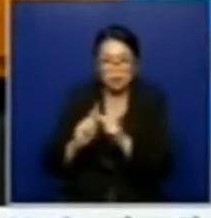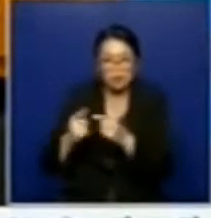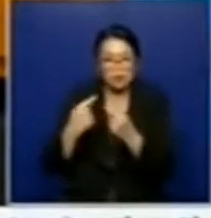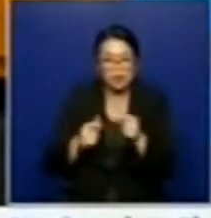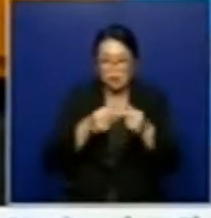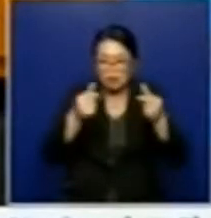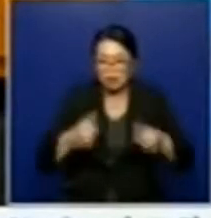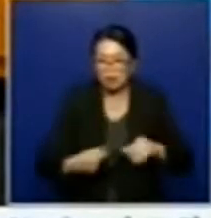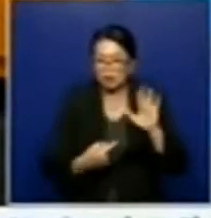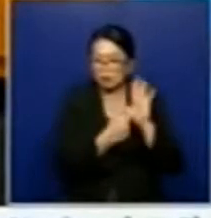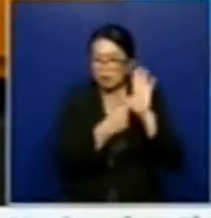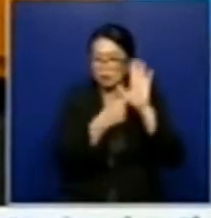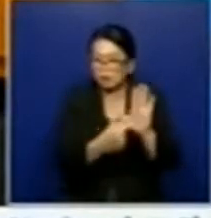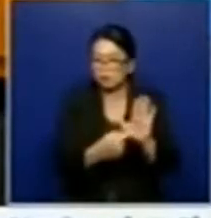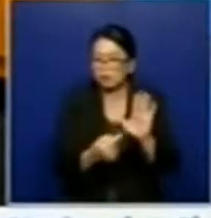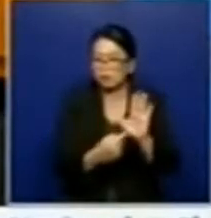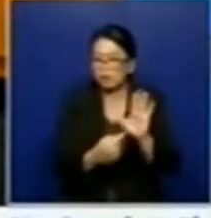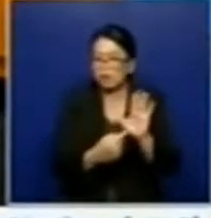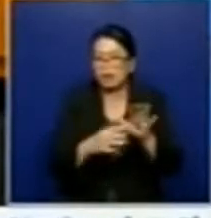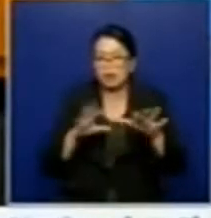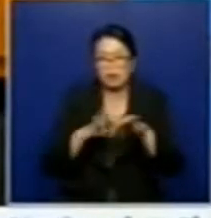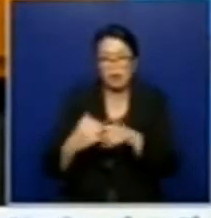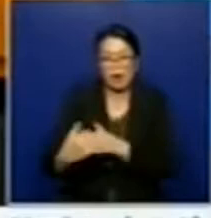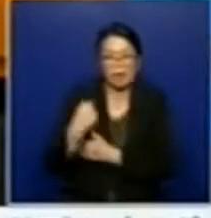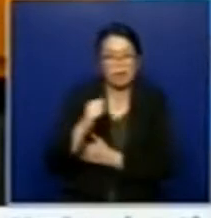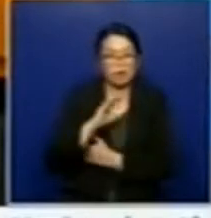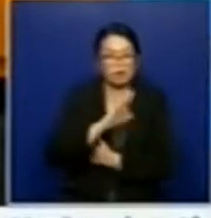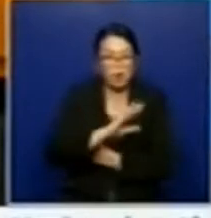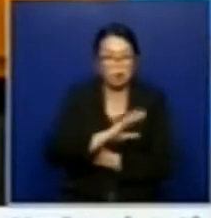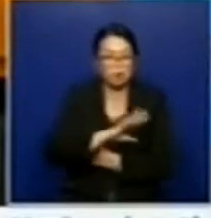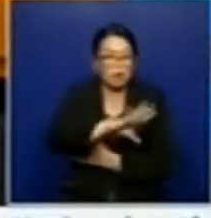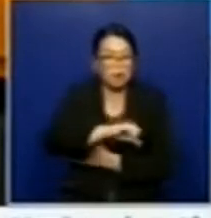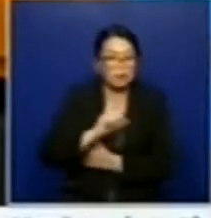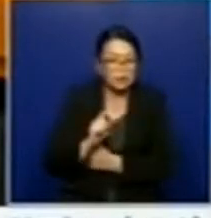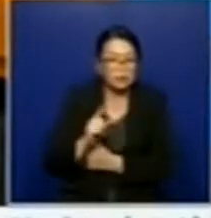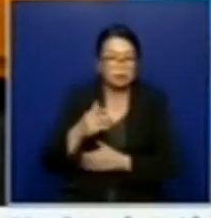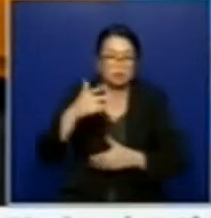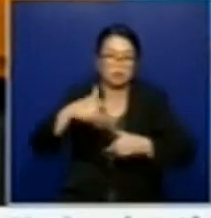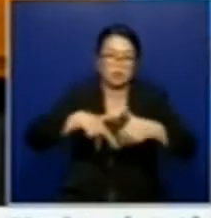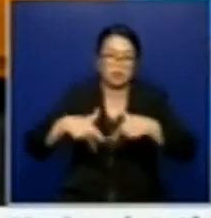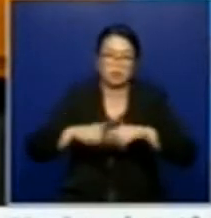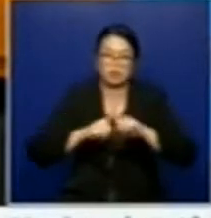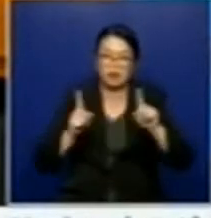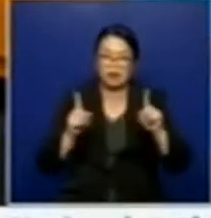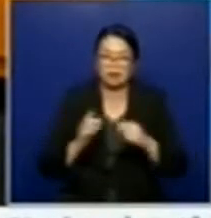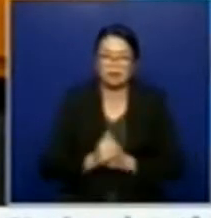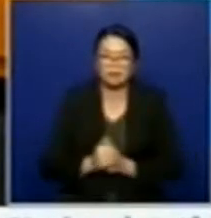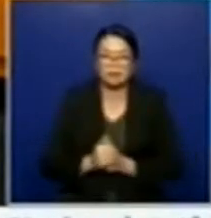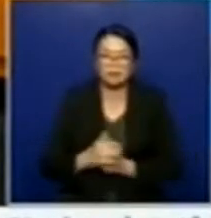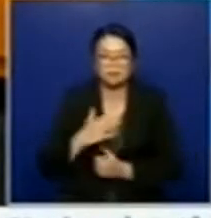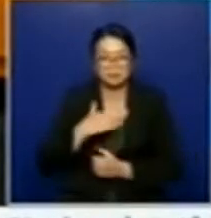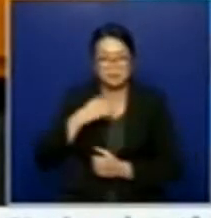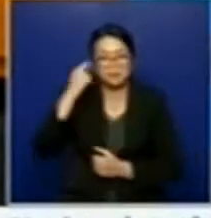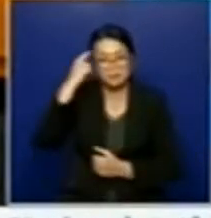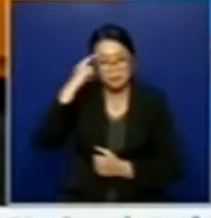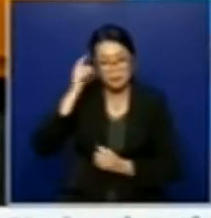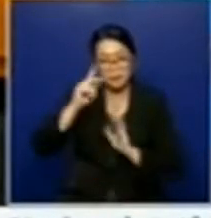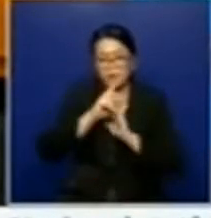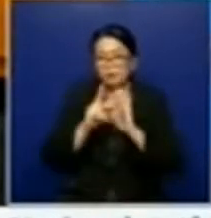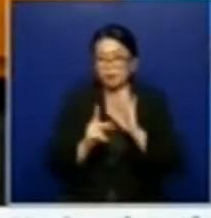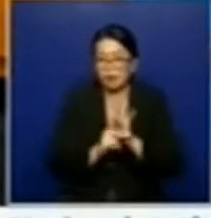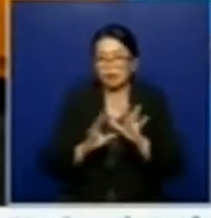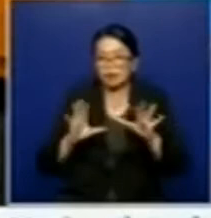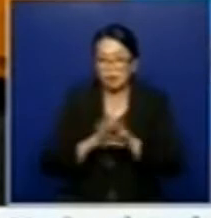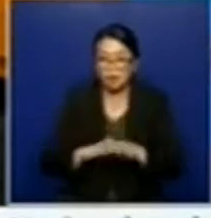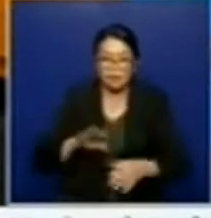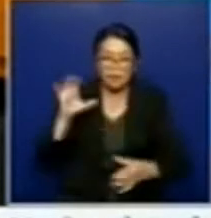ฉบับที่ท่านยื่นมานี่ยังยืนยันการคงอำนาจของสถาบันที่ไม่ได้มาจากประชาชนอยู่ดีเราต้องยืนยันหลักการนะครับว่ากฎหมายที่จะบัง